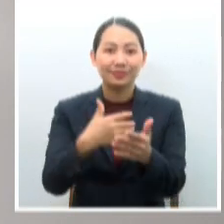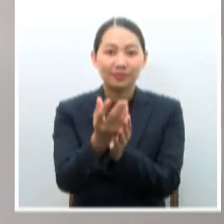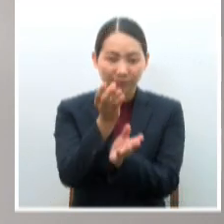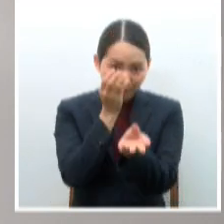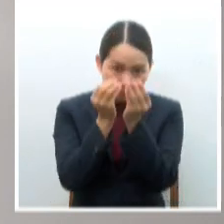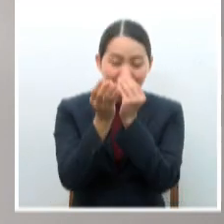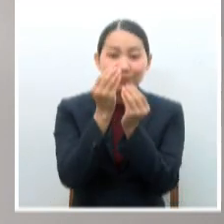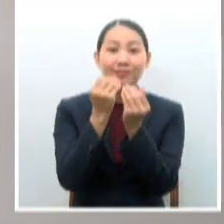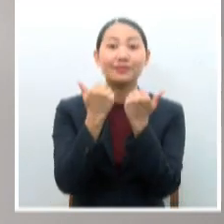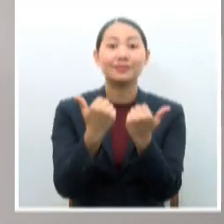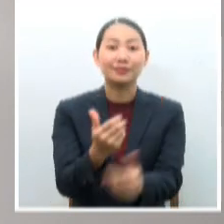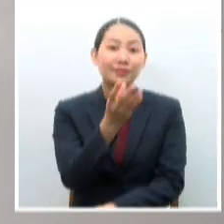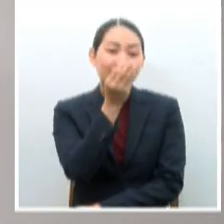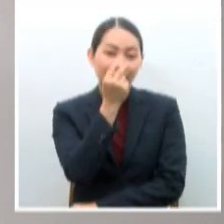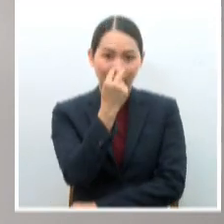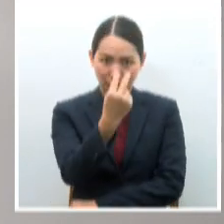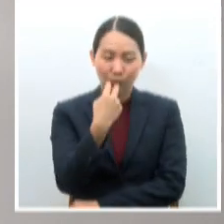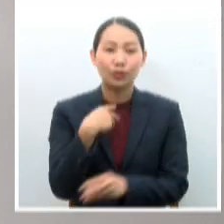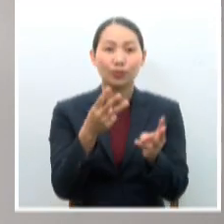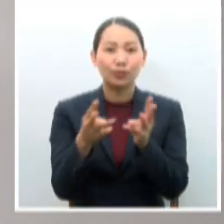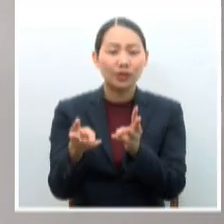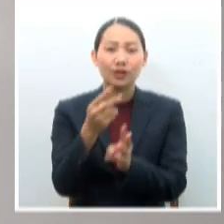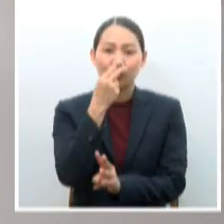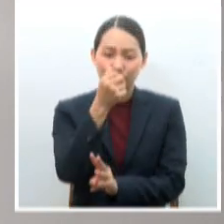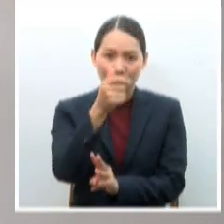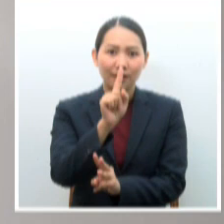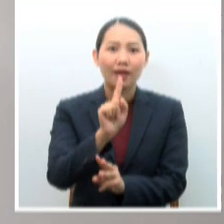ายการของเราได้ผ่านหลากหลายช่องทางเลยนะคะไม่ว่าจะเป็นทาง